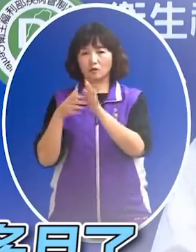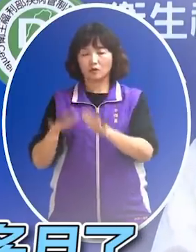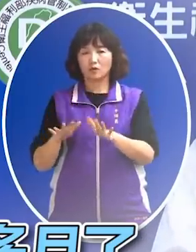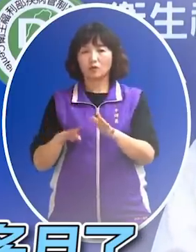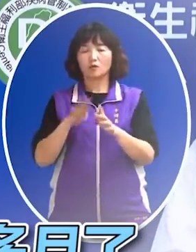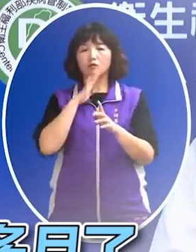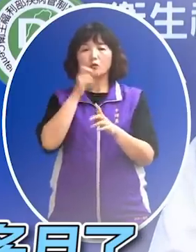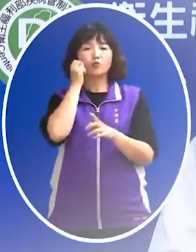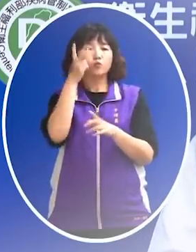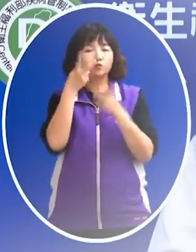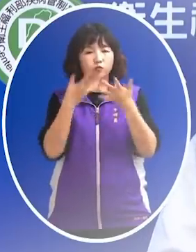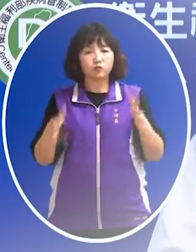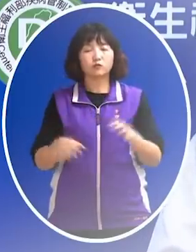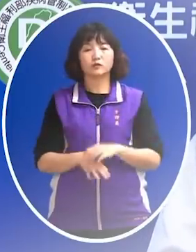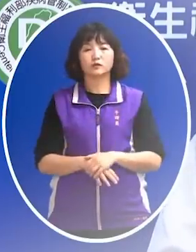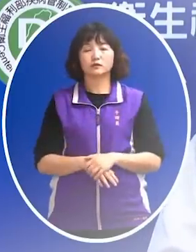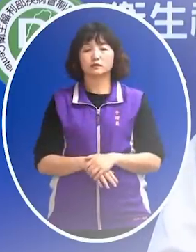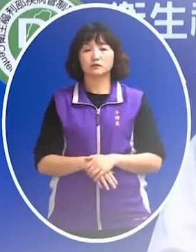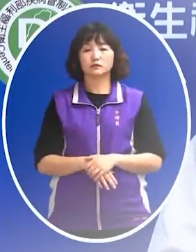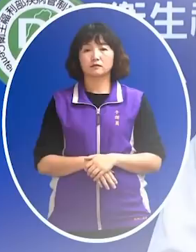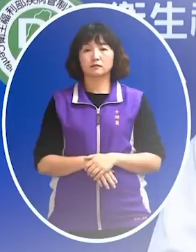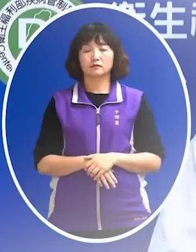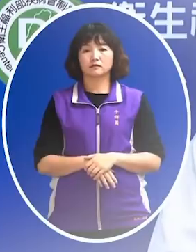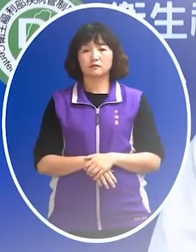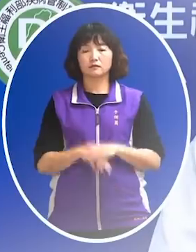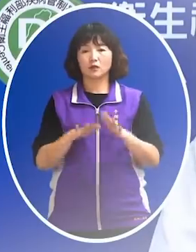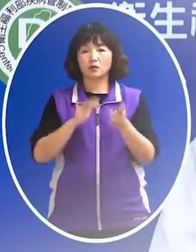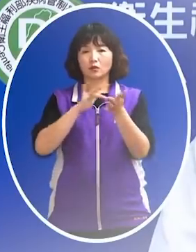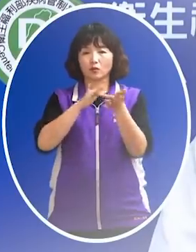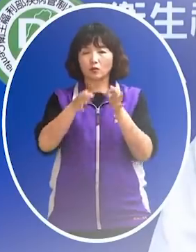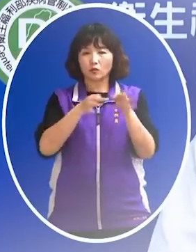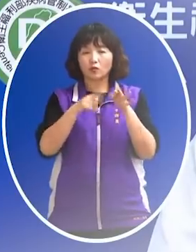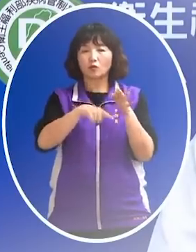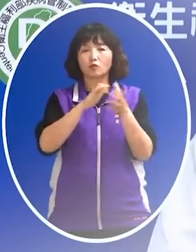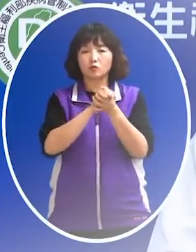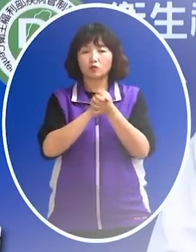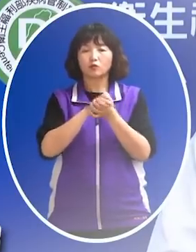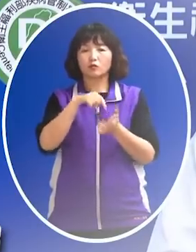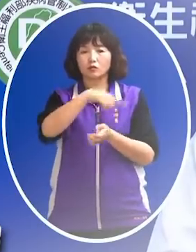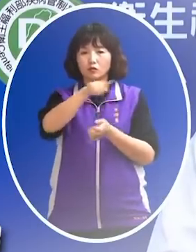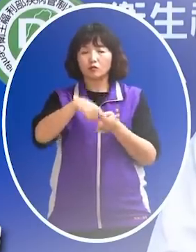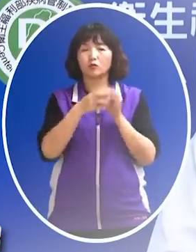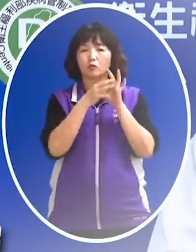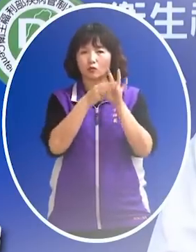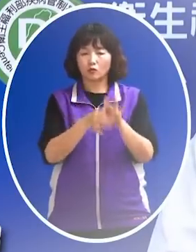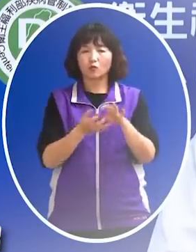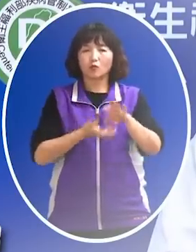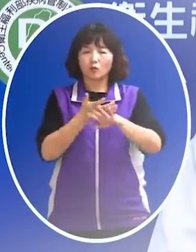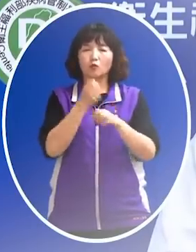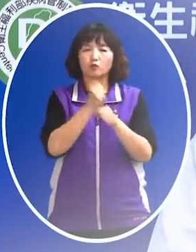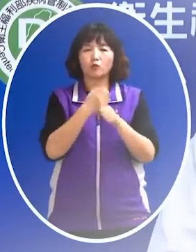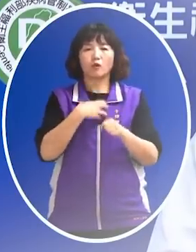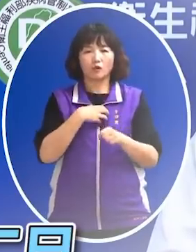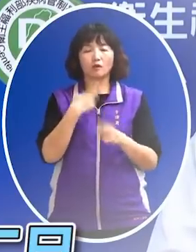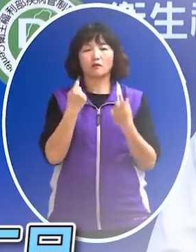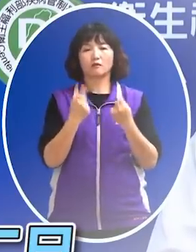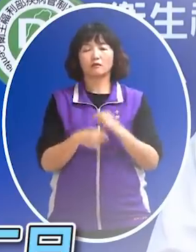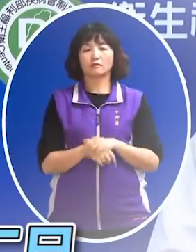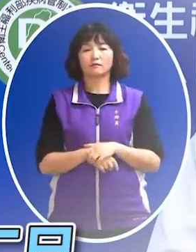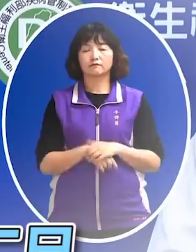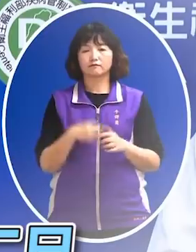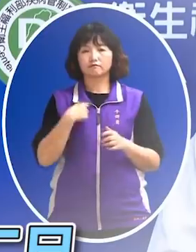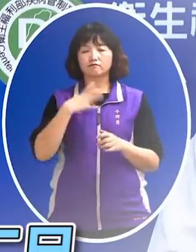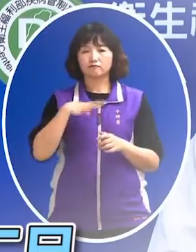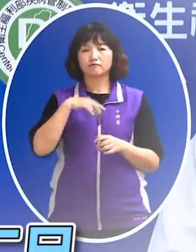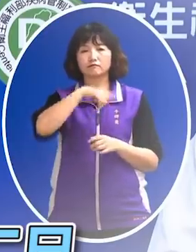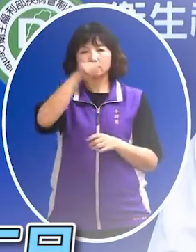有2个多月了哈，2个多月，那药局的朋友们哈，一直都非常的辛苦，好，那我想